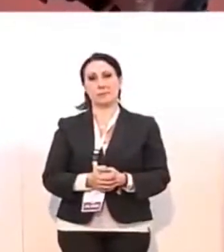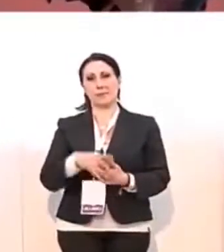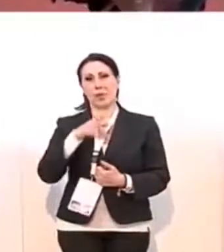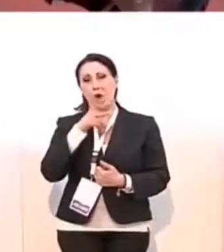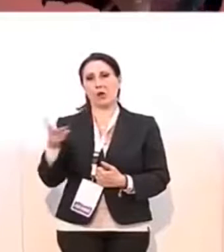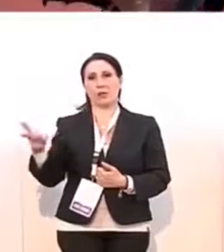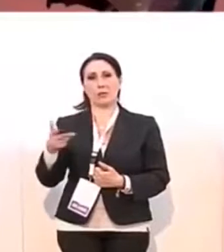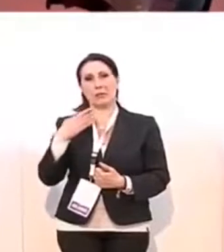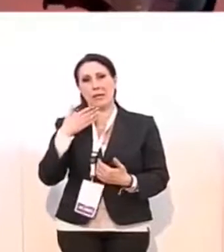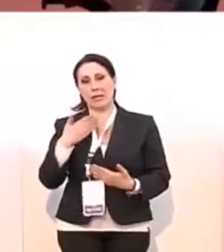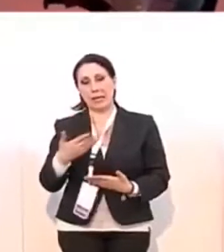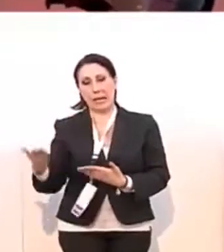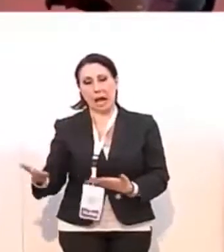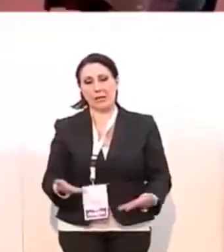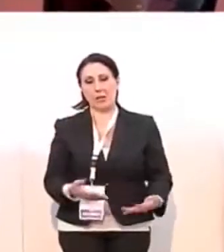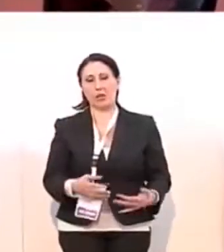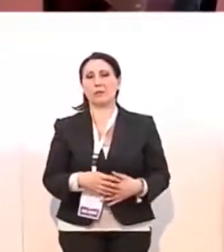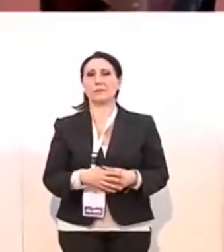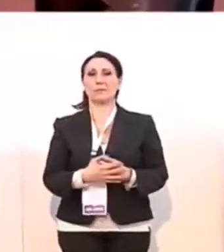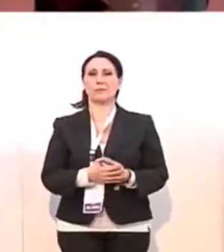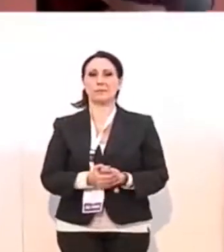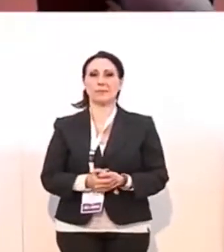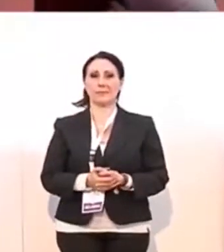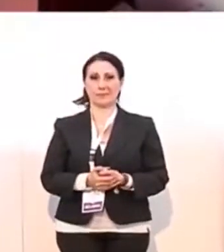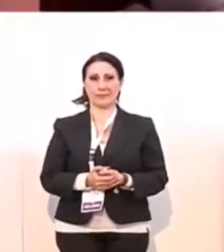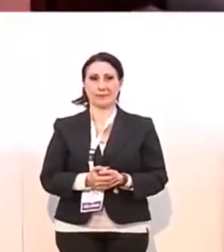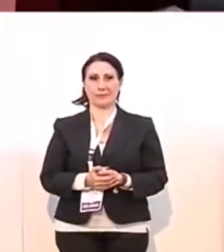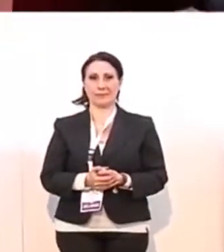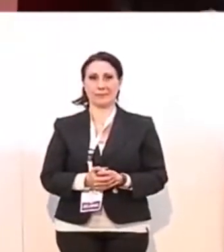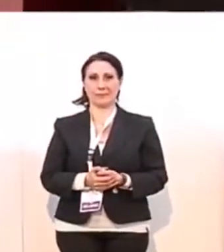Sviluppo Economico, Teresa Bellanova, e la Professoressa Linda Laura Sabatini. E...